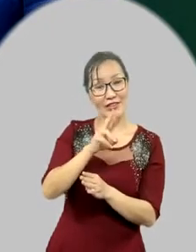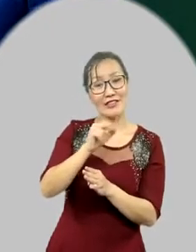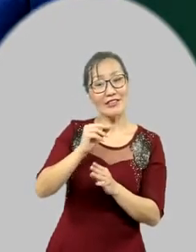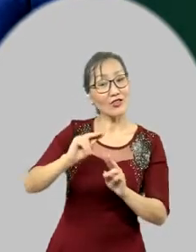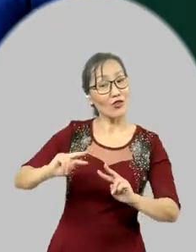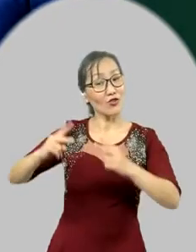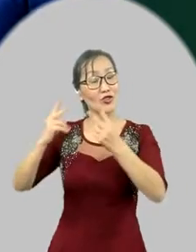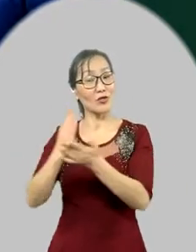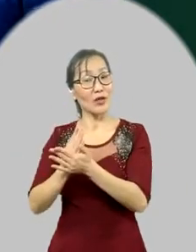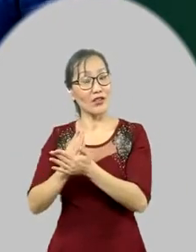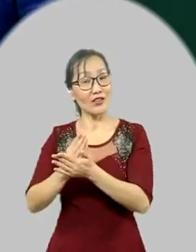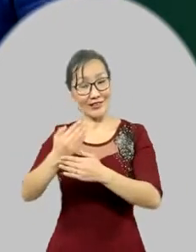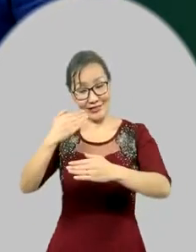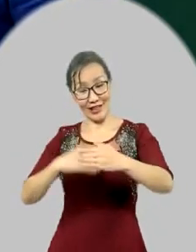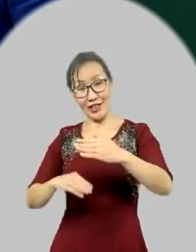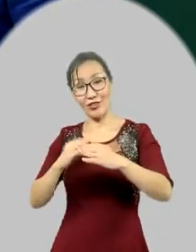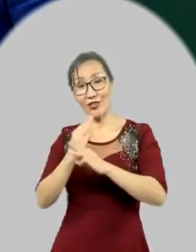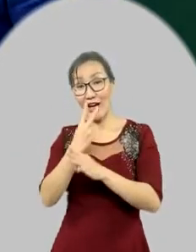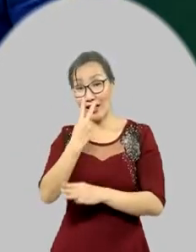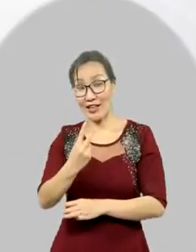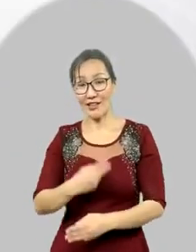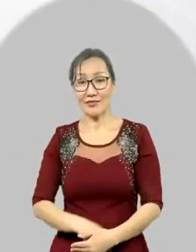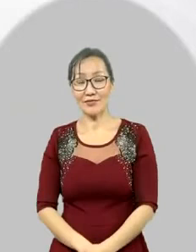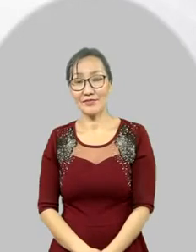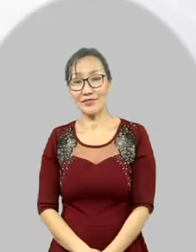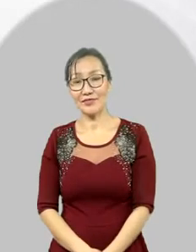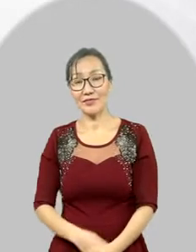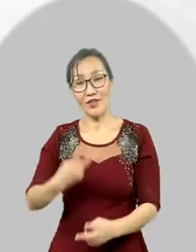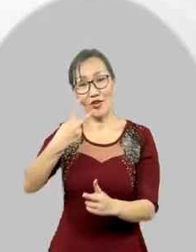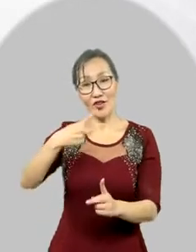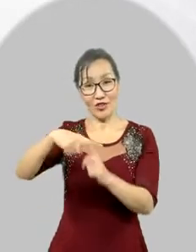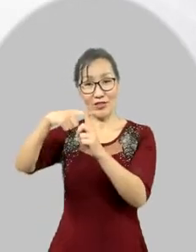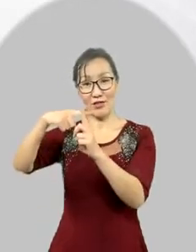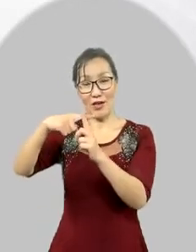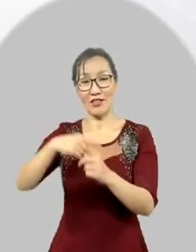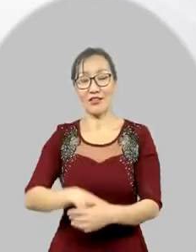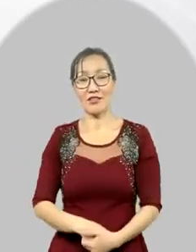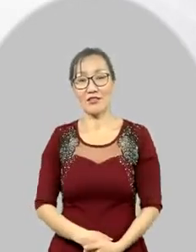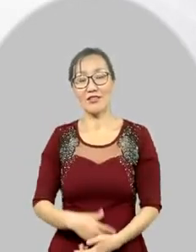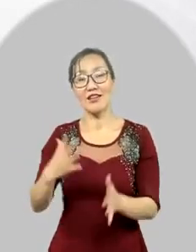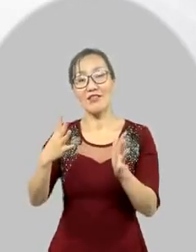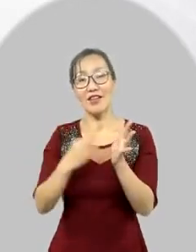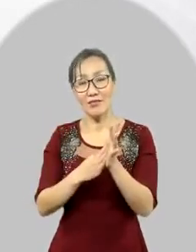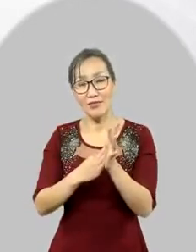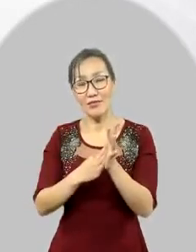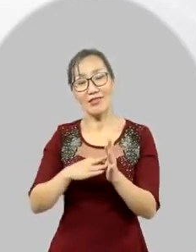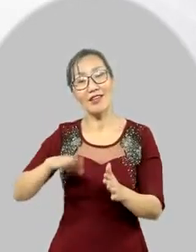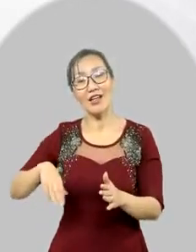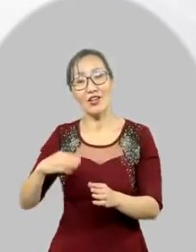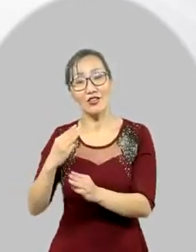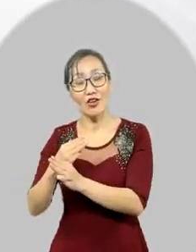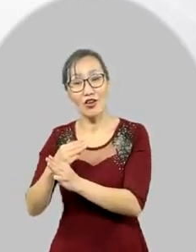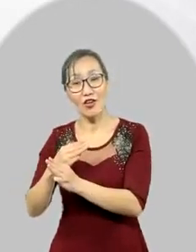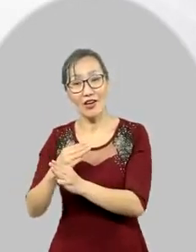яаж өөрчлөгдсөн байх вэ? Ажиглаарай. 2-оор нэмэгдсэн байна. 58. Дараагийн